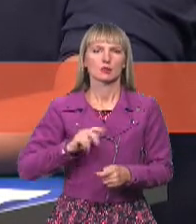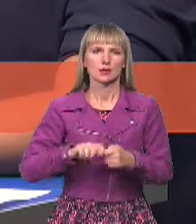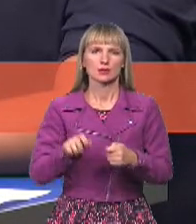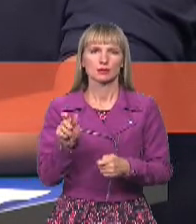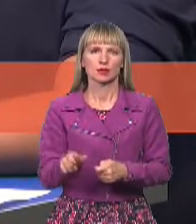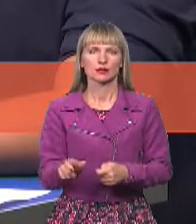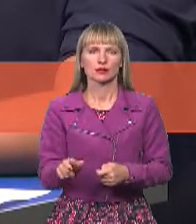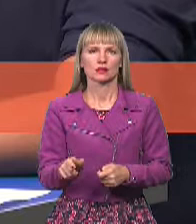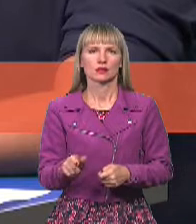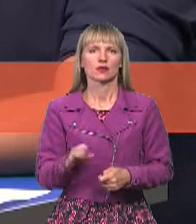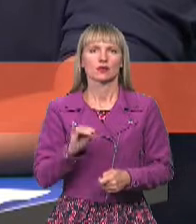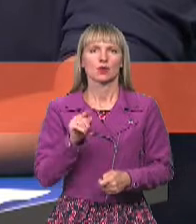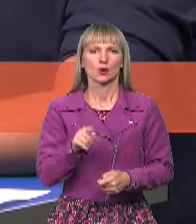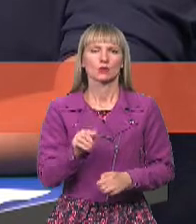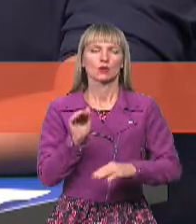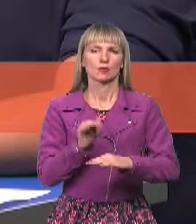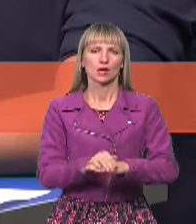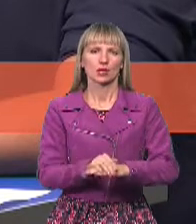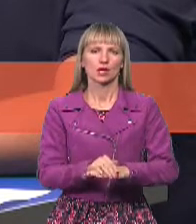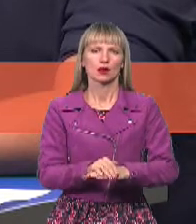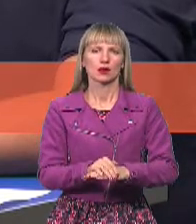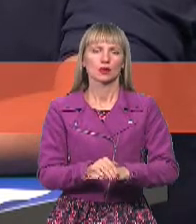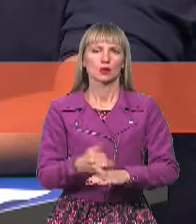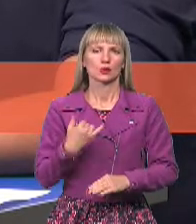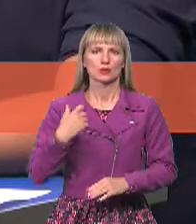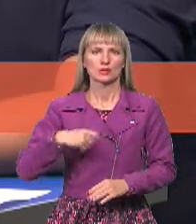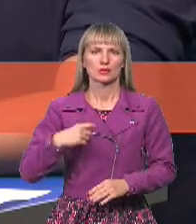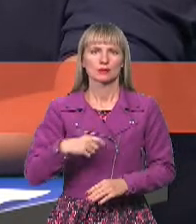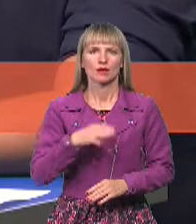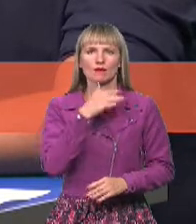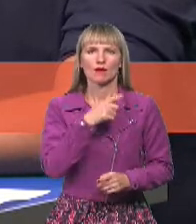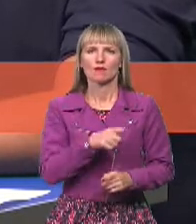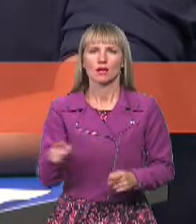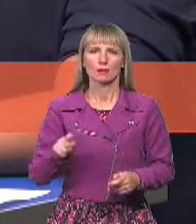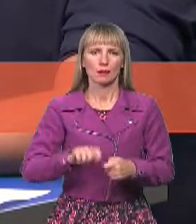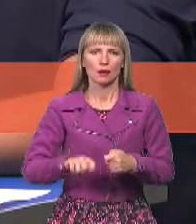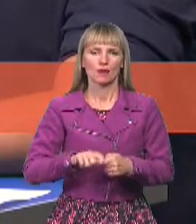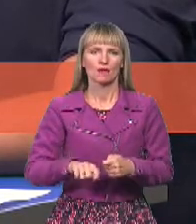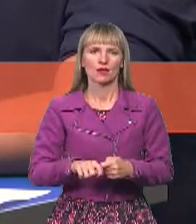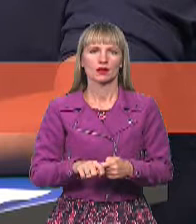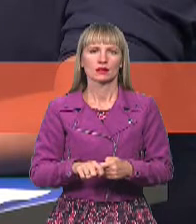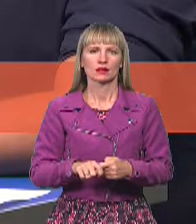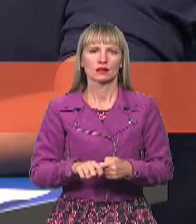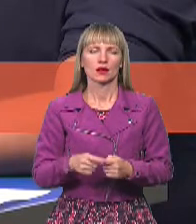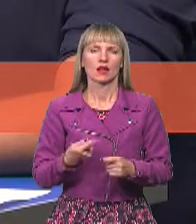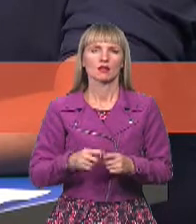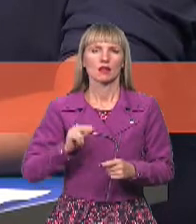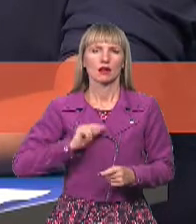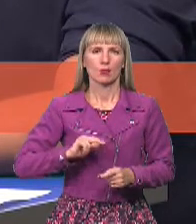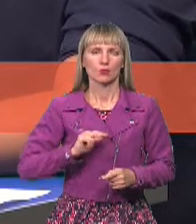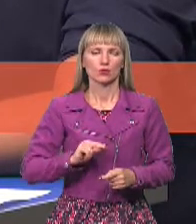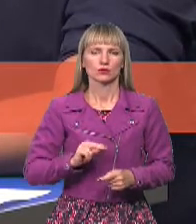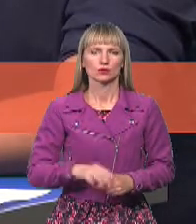инспектора, и он определяет для себя во время инспектирования эту работоспособность. Кстати говоря,